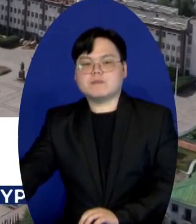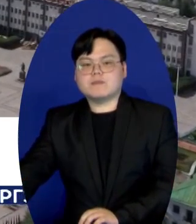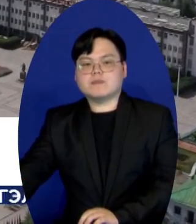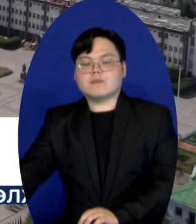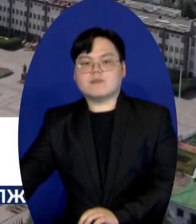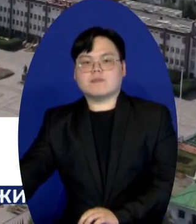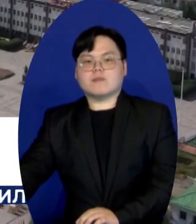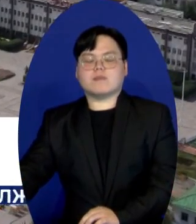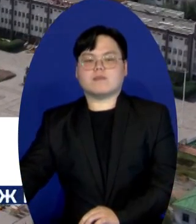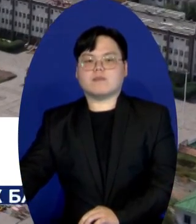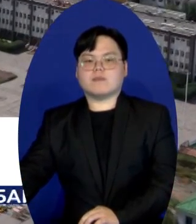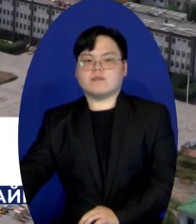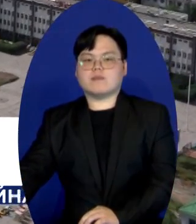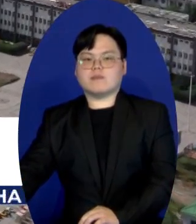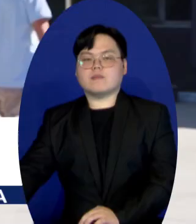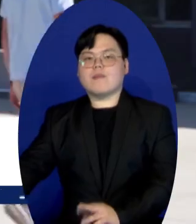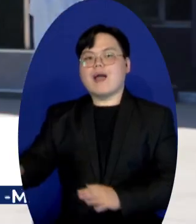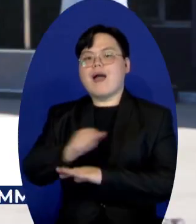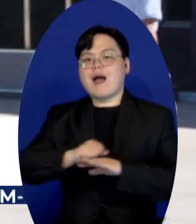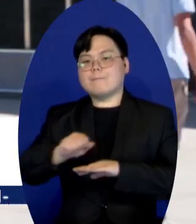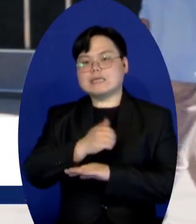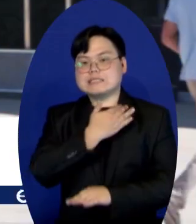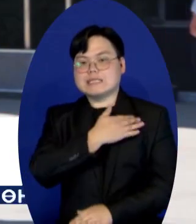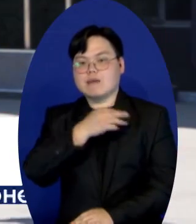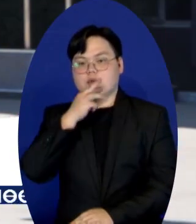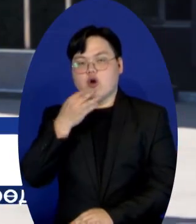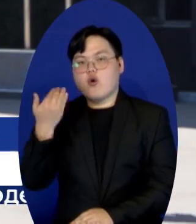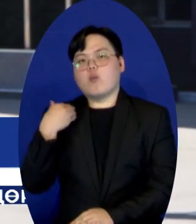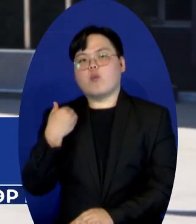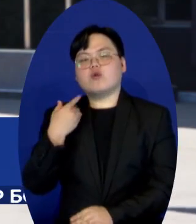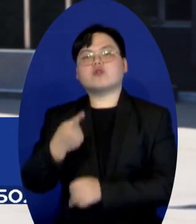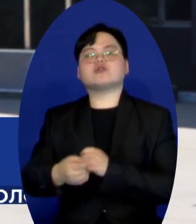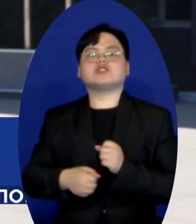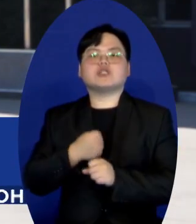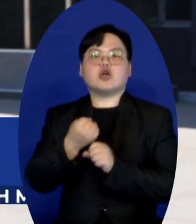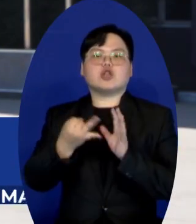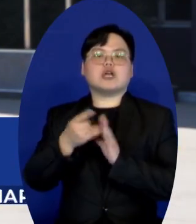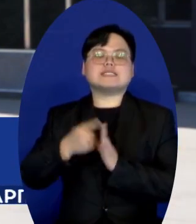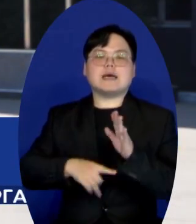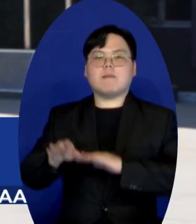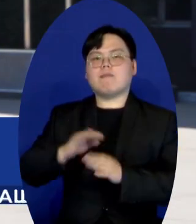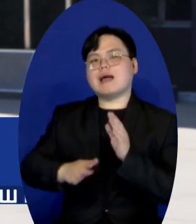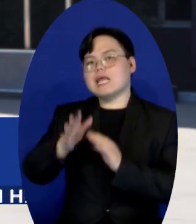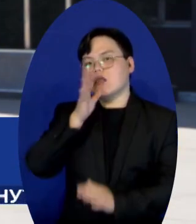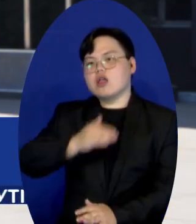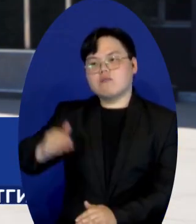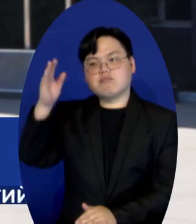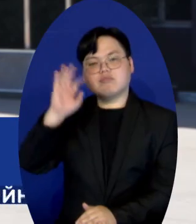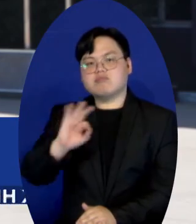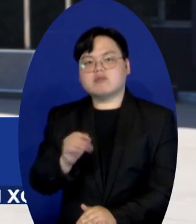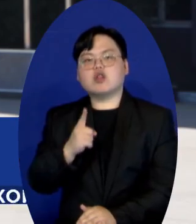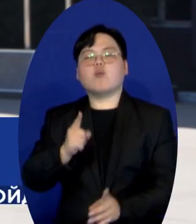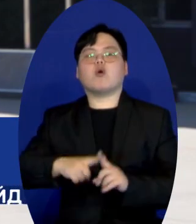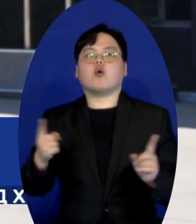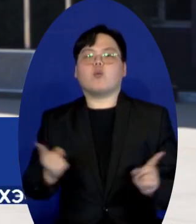Аймгийн цагдаагийн газраас өгч байгаа мэдээлэлээр өнгөрсөн 2021 оны эхний 7 сарын байдлаар насанд хүрээгүй хүмүүсийн үйлдсэн нэг гэмт хэрэг Ховд